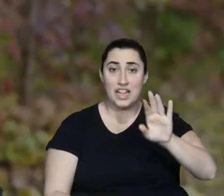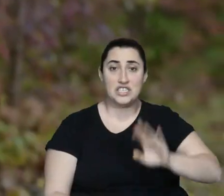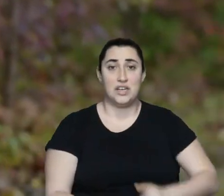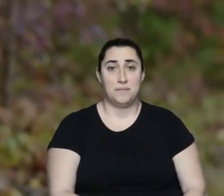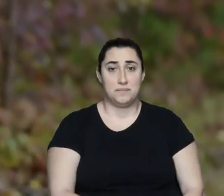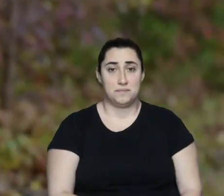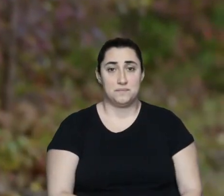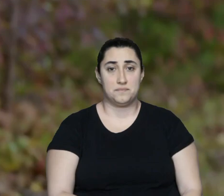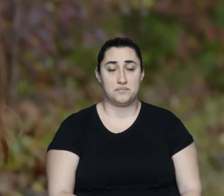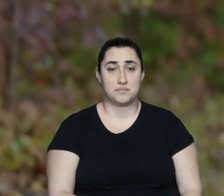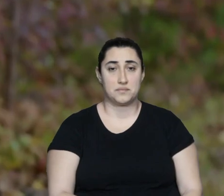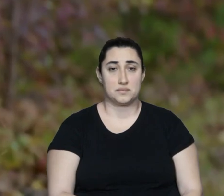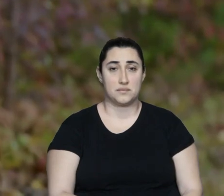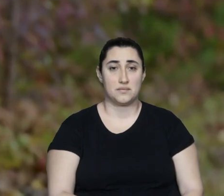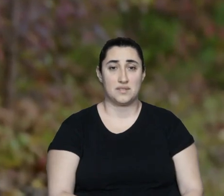Geleceğim.